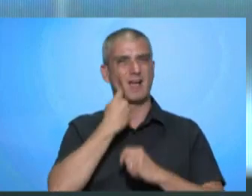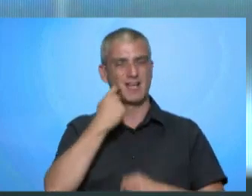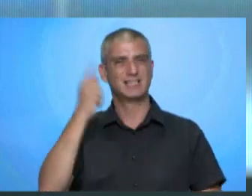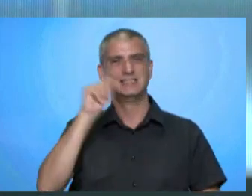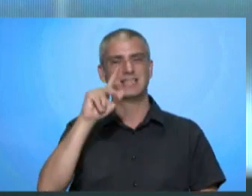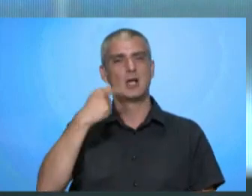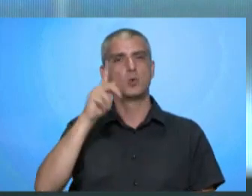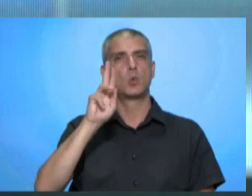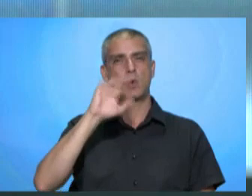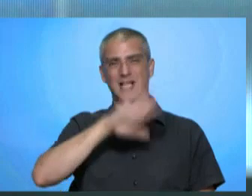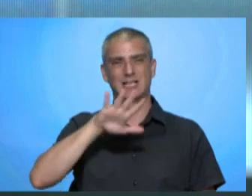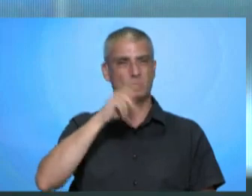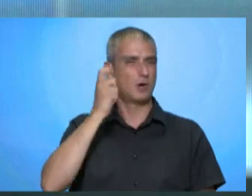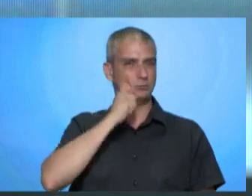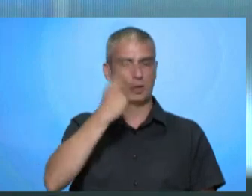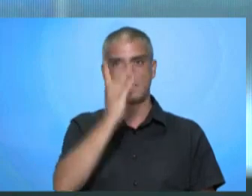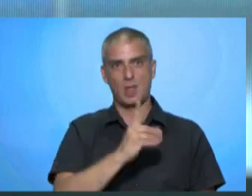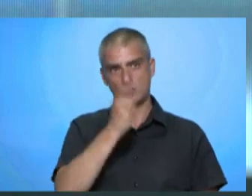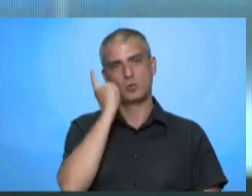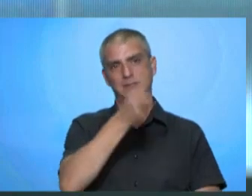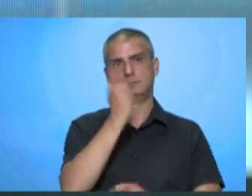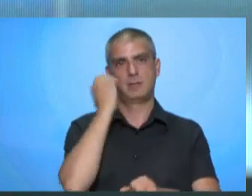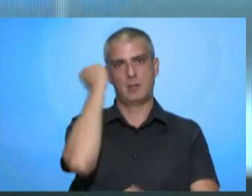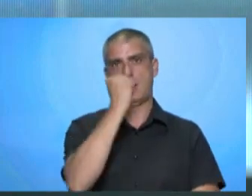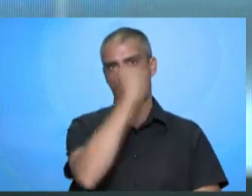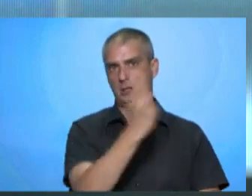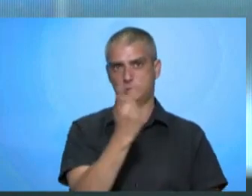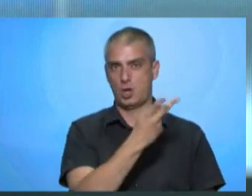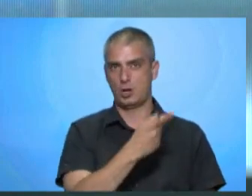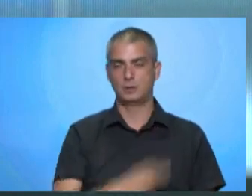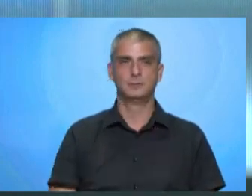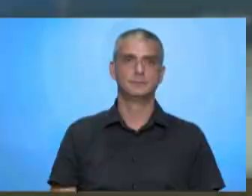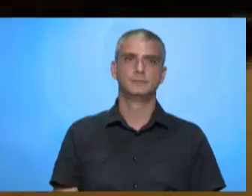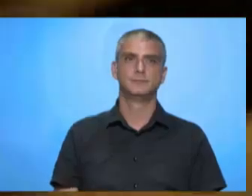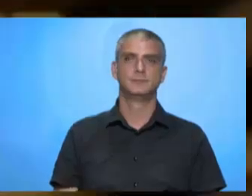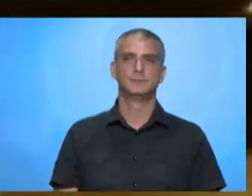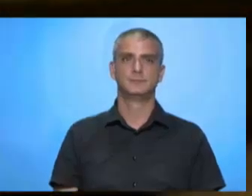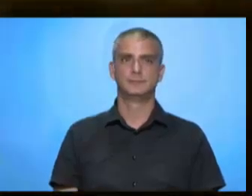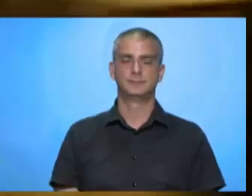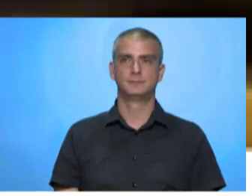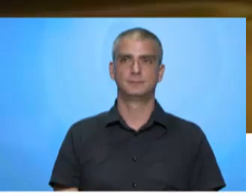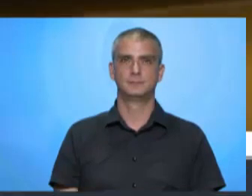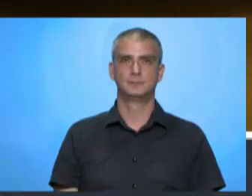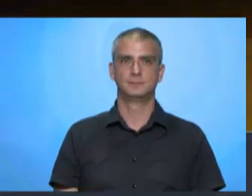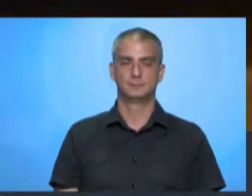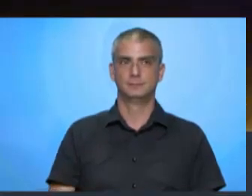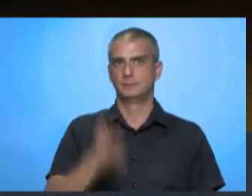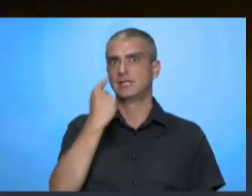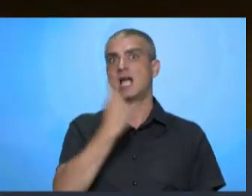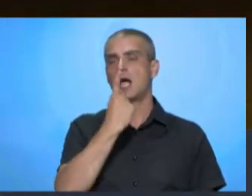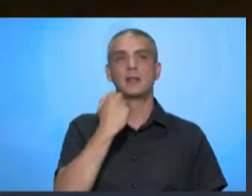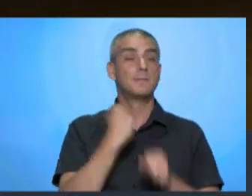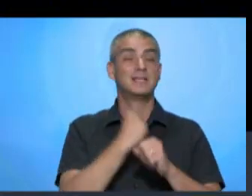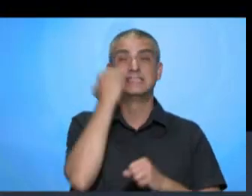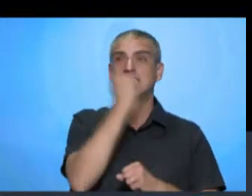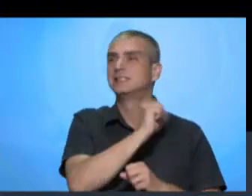ארגון הפשיעה מהדרום, שהזמין על פי החשד את הרצח. איציק זוארץ כתבנו בדרום עם הפרטים. זה היה אחד ממעשי